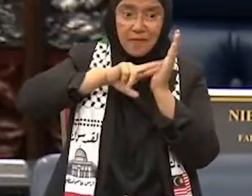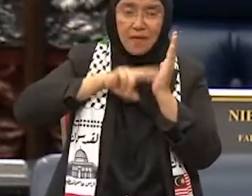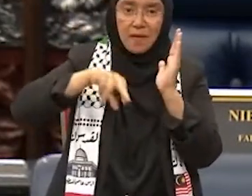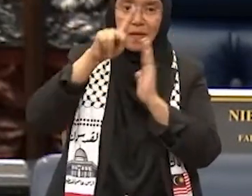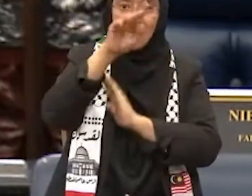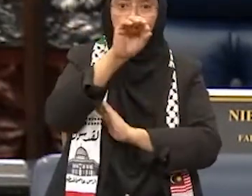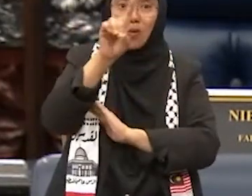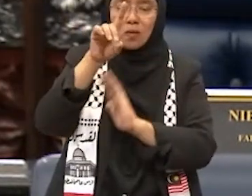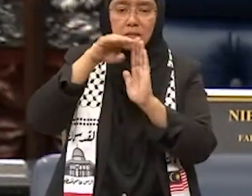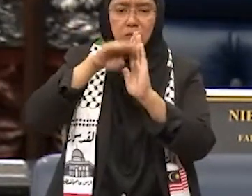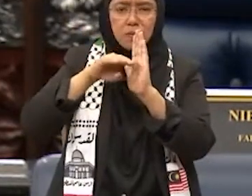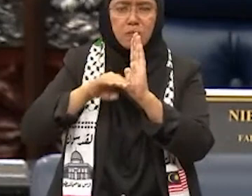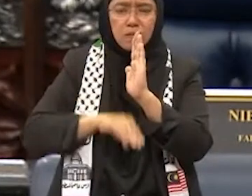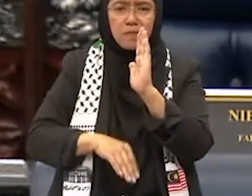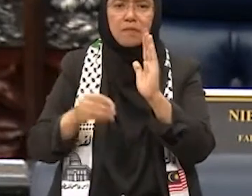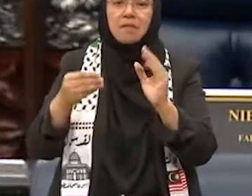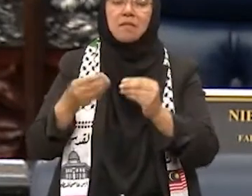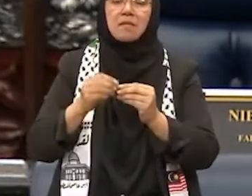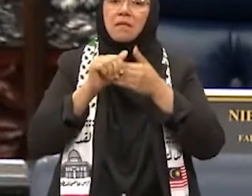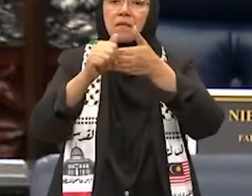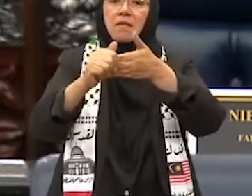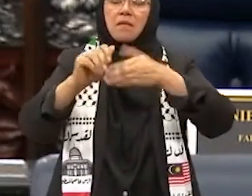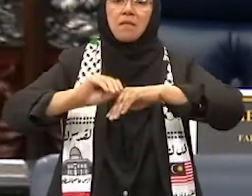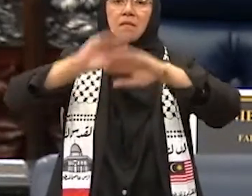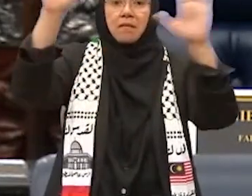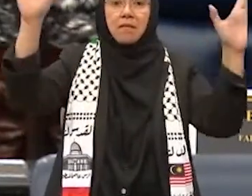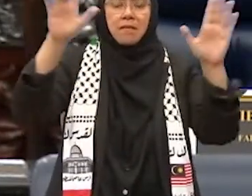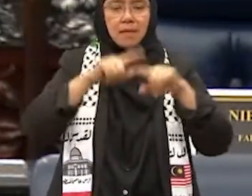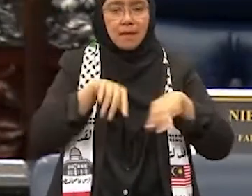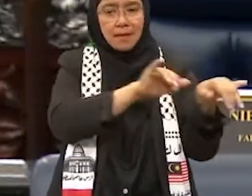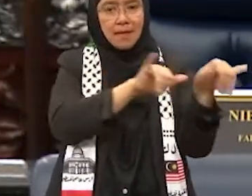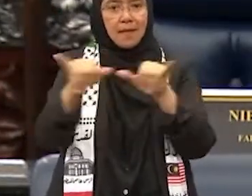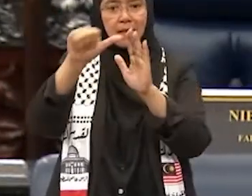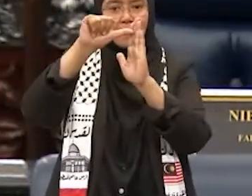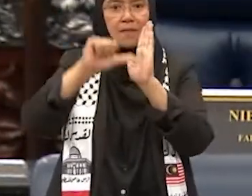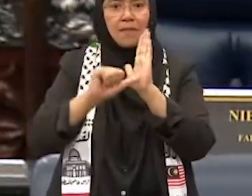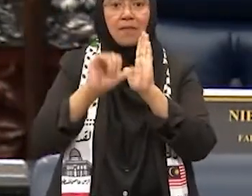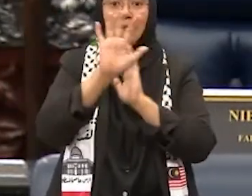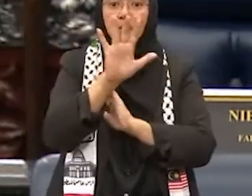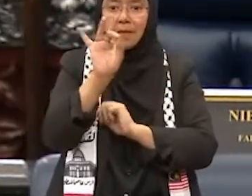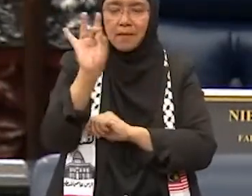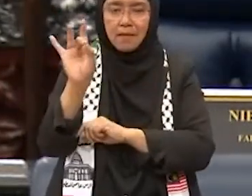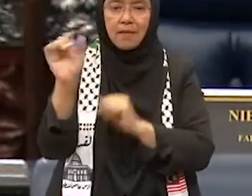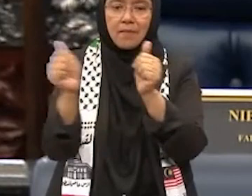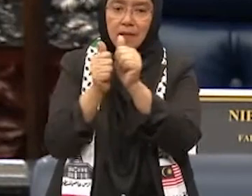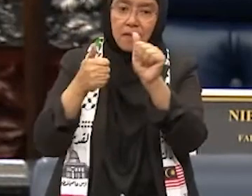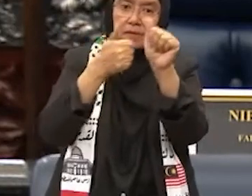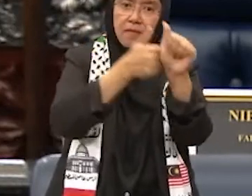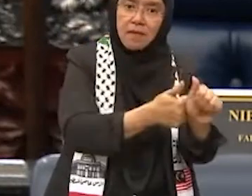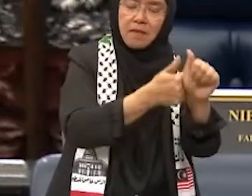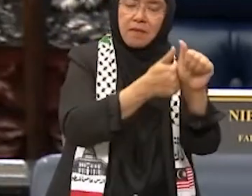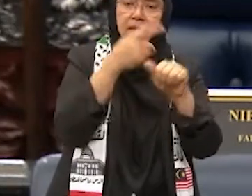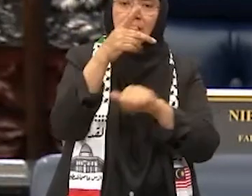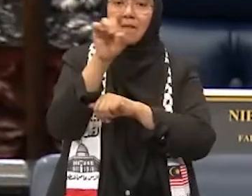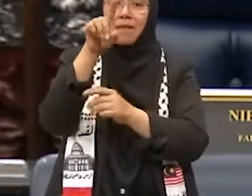panduan jelas berhubung standard kandungan yang selaras dengan akta 588 dengan mematuhi kod kandungan ini pengamal media dapat